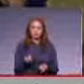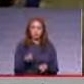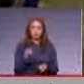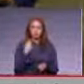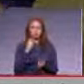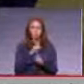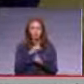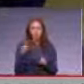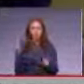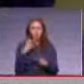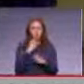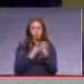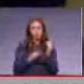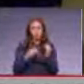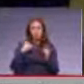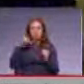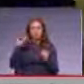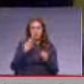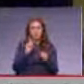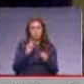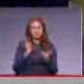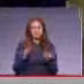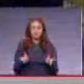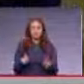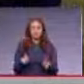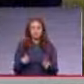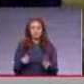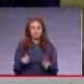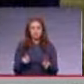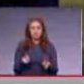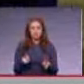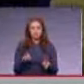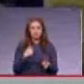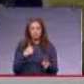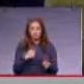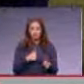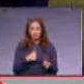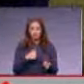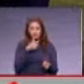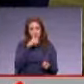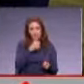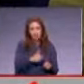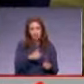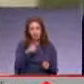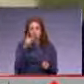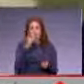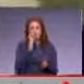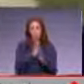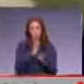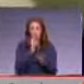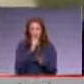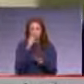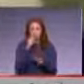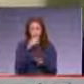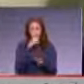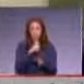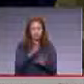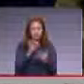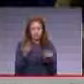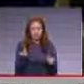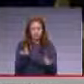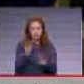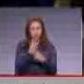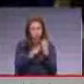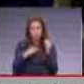مستغربة يا جماعة عن يعني أنت بتقولي لي وأنا قلبي بيوجعني من جوه، إن إزاي